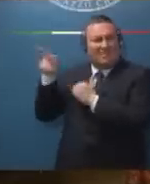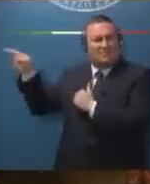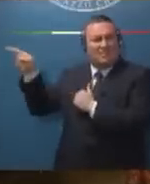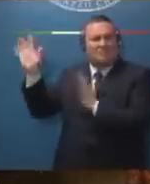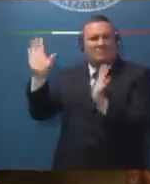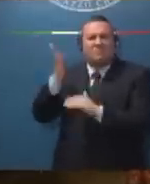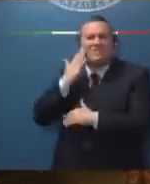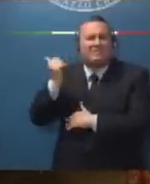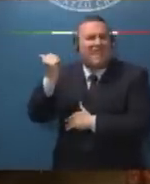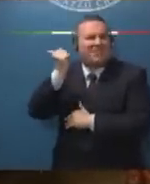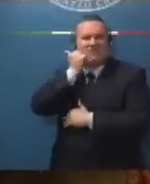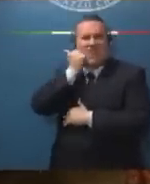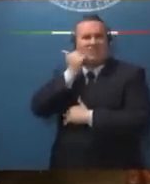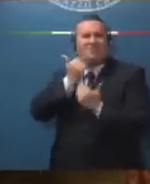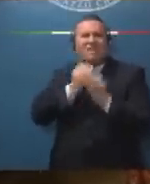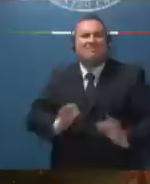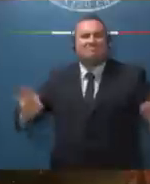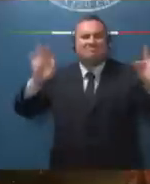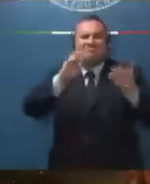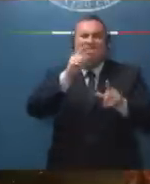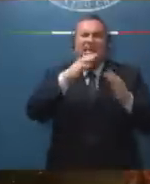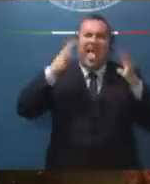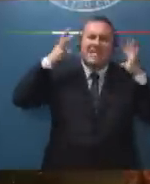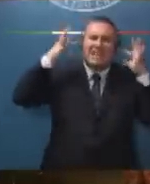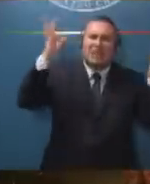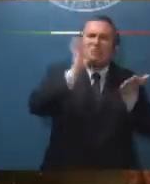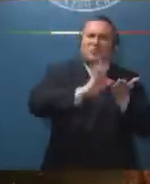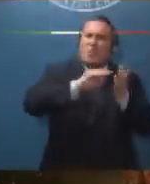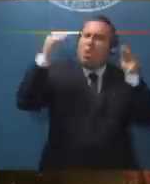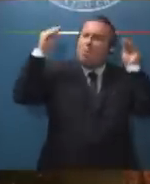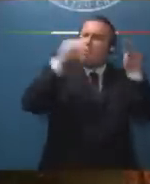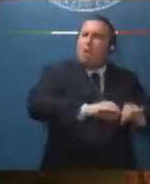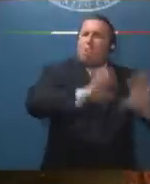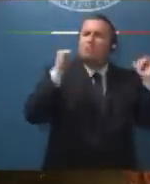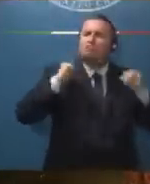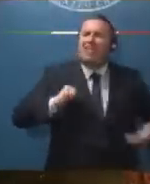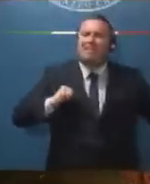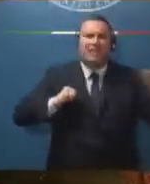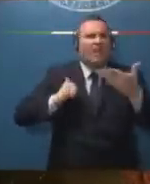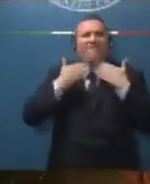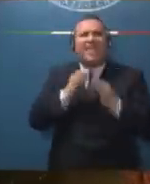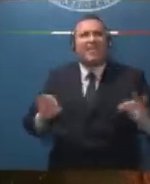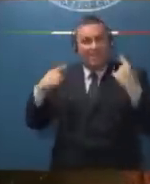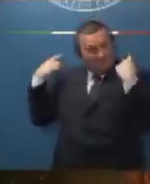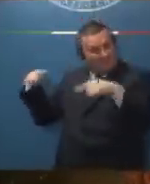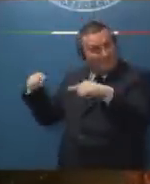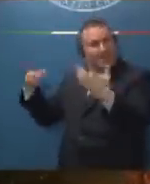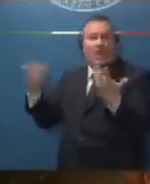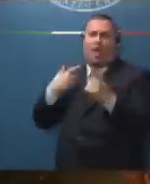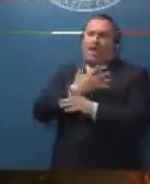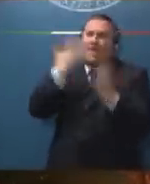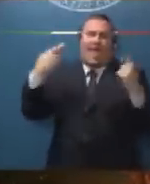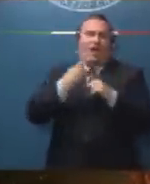uccide spare spara sulle scuole sugli asili nidi Ecco perché io mi concentrerei soprattutto su feste di caveri